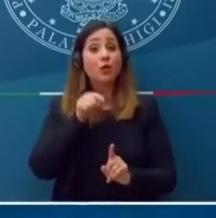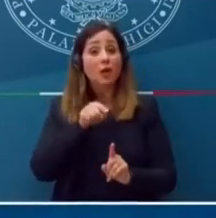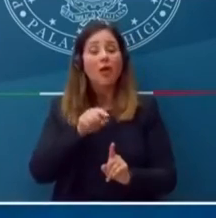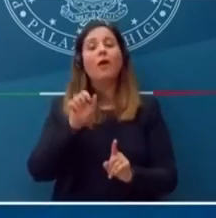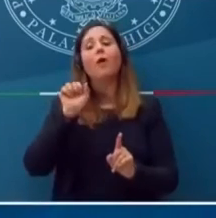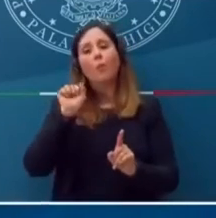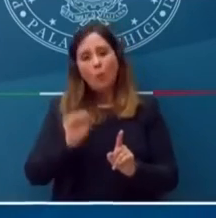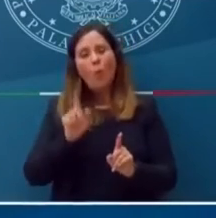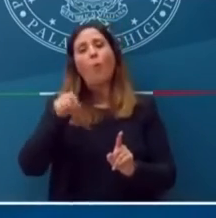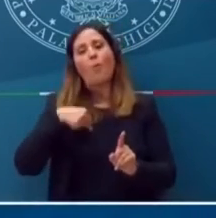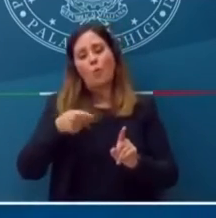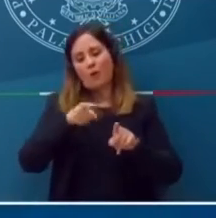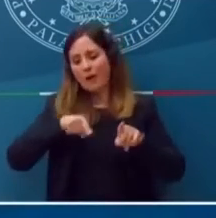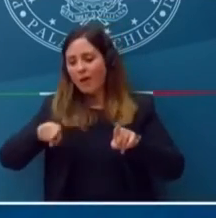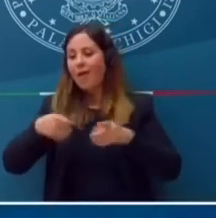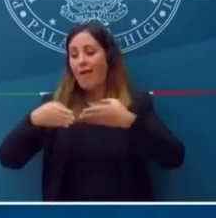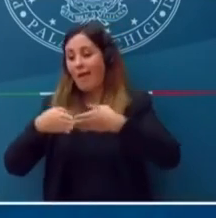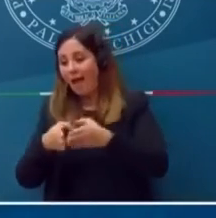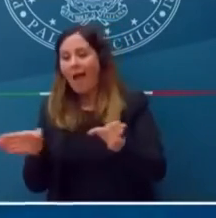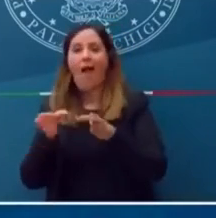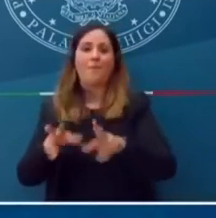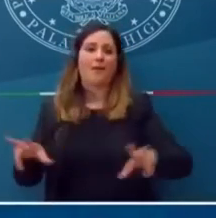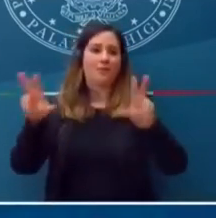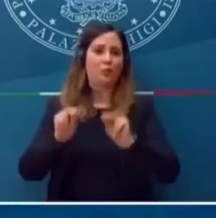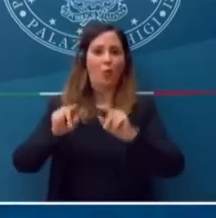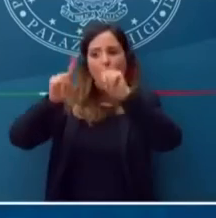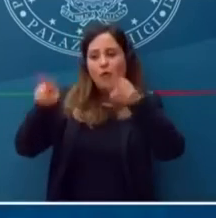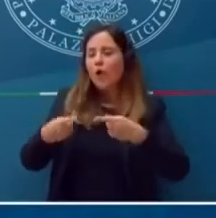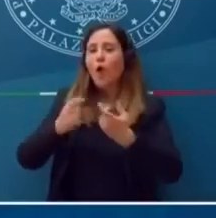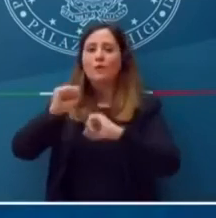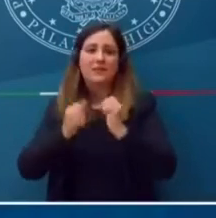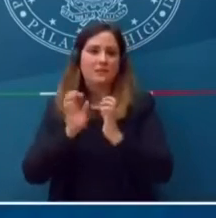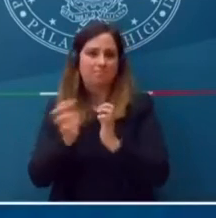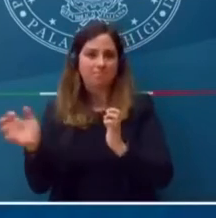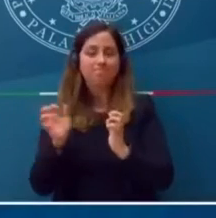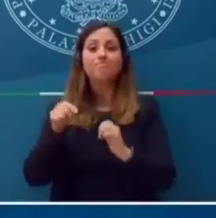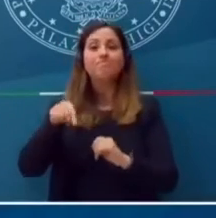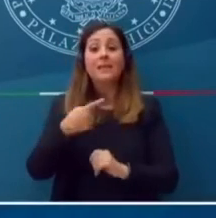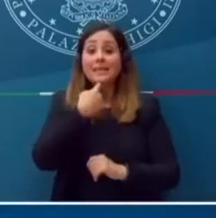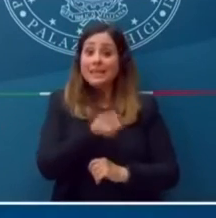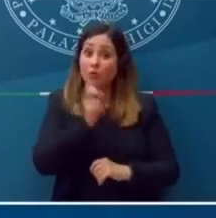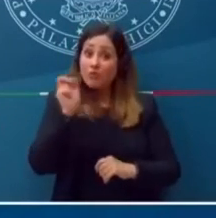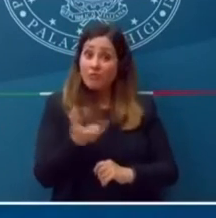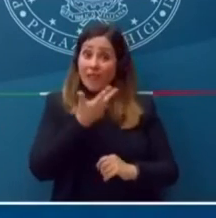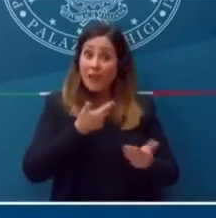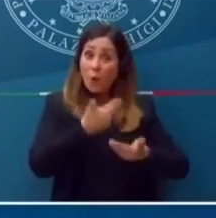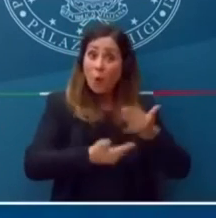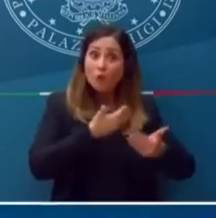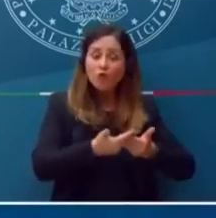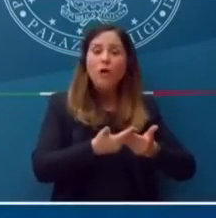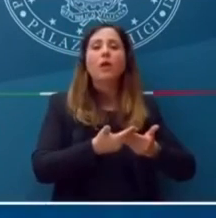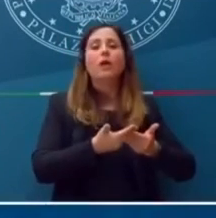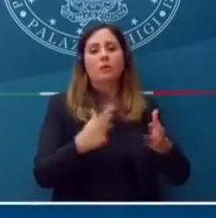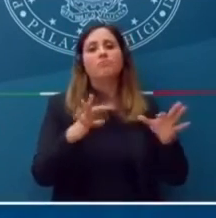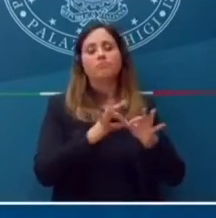celermente si potrà tornare a riaprire. E quando parlo di celermente, di vaccinazioni celeri, parlo di categoria a